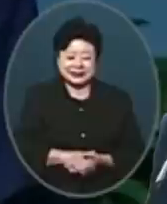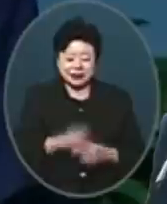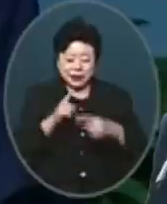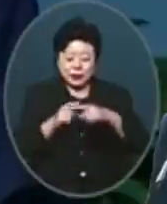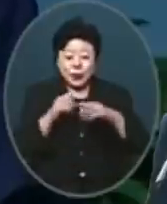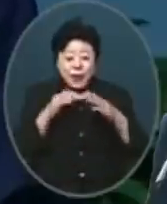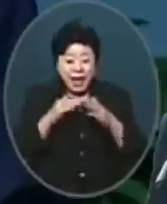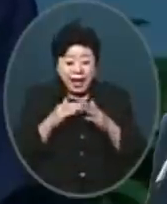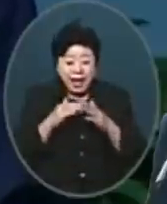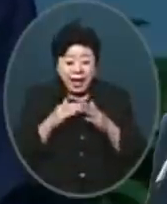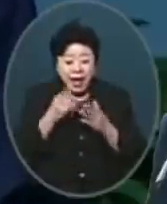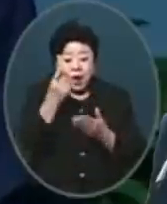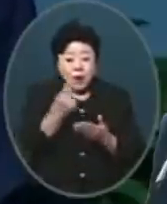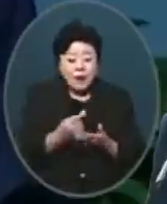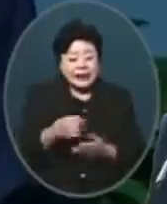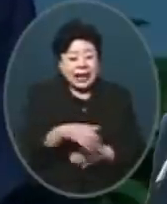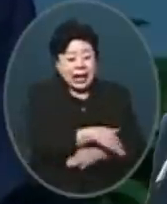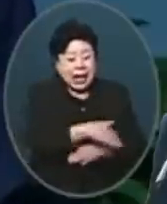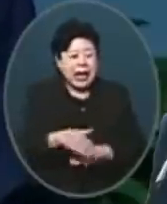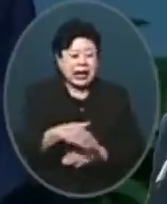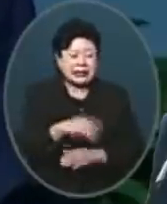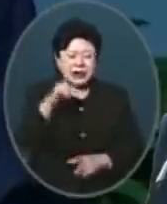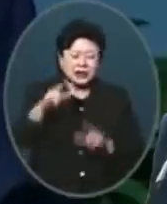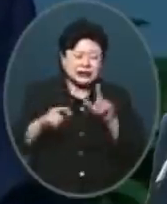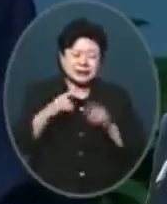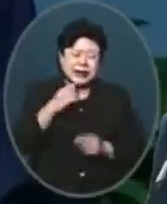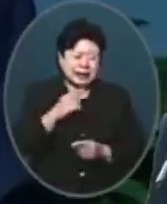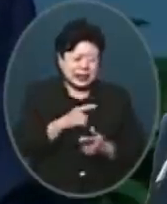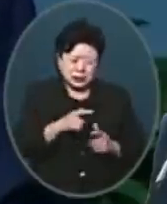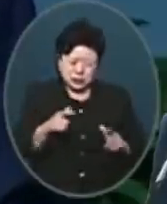교회 왔다 갔다 형식적으로